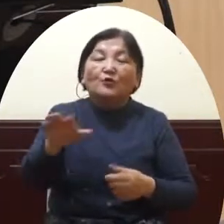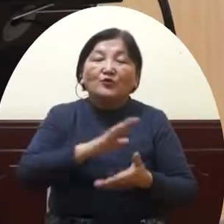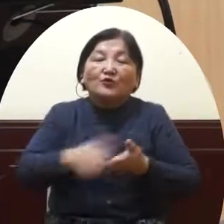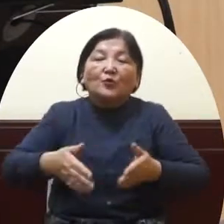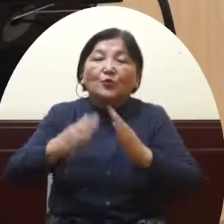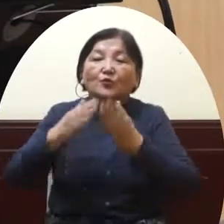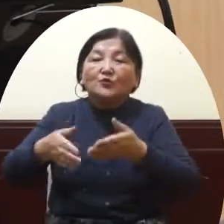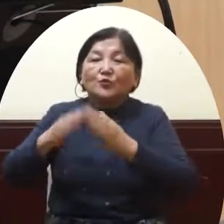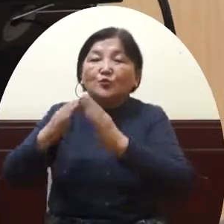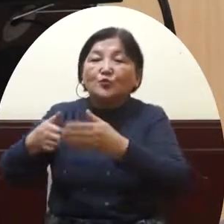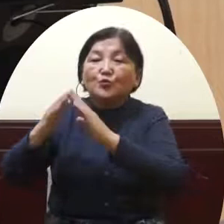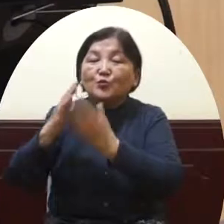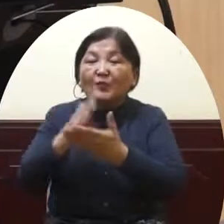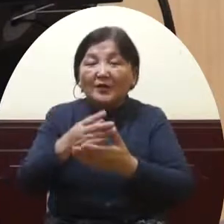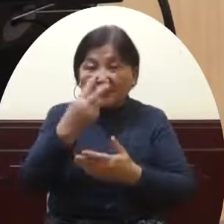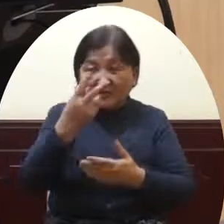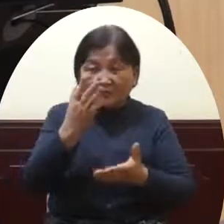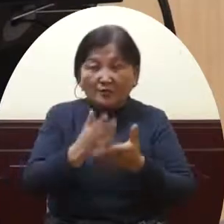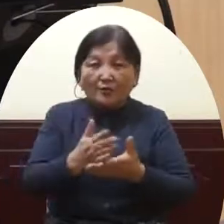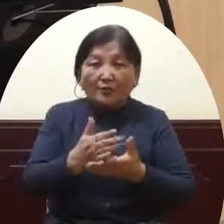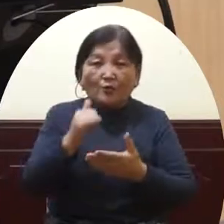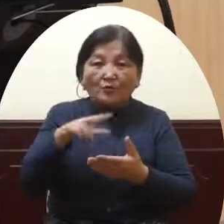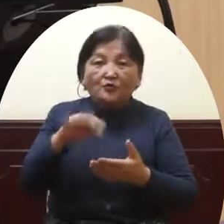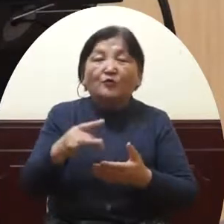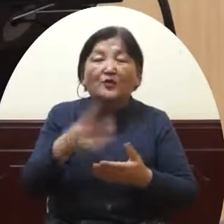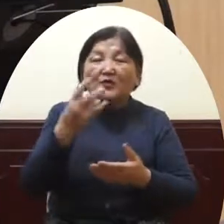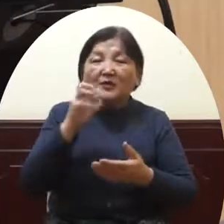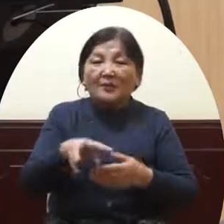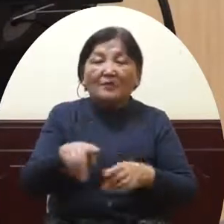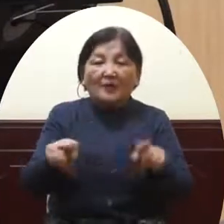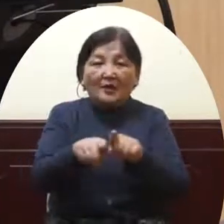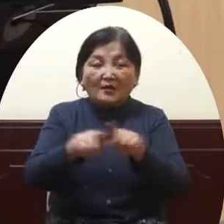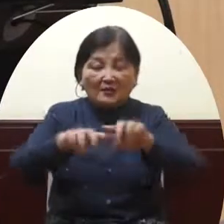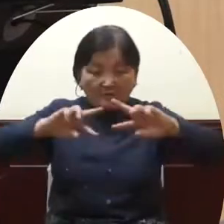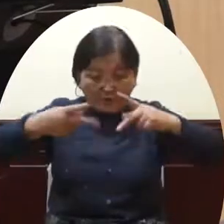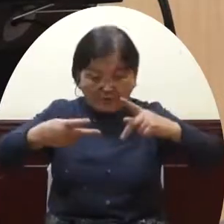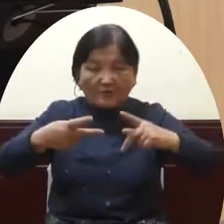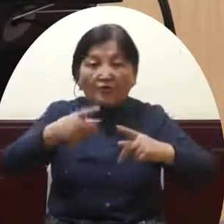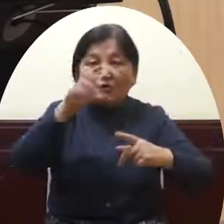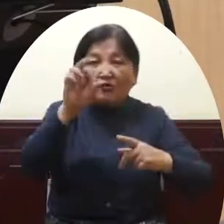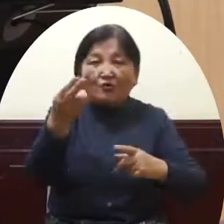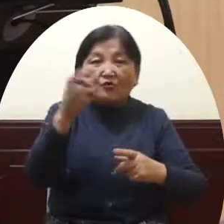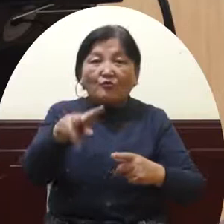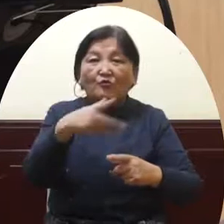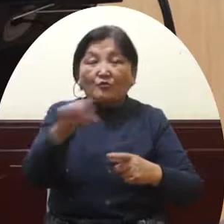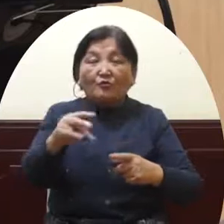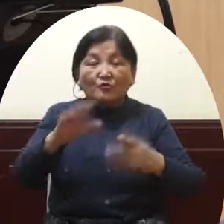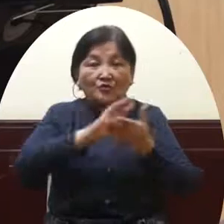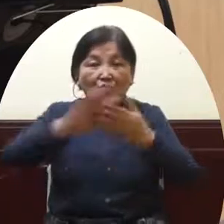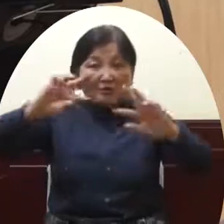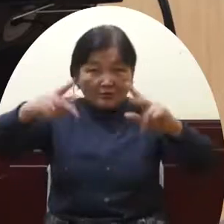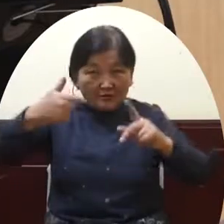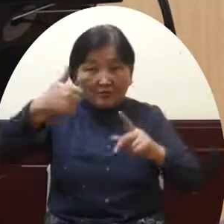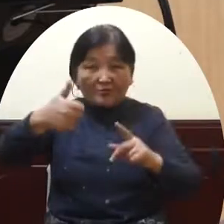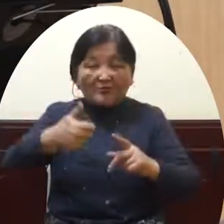Өөрөлдвөл улс төрийн намуудыг орлогоос хэмжээний хөдөлгөөнөд үүсэж эхэлж гин. Энэ бол маш муу үзэгдэл. Энэ бол одоо улс төрийн намууд арчаагүй